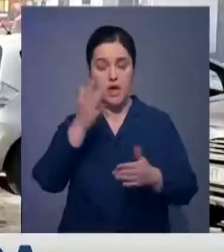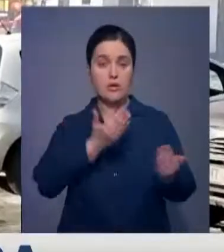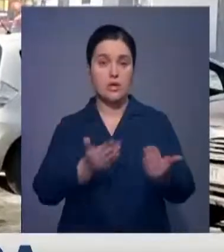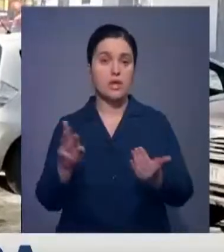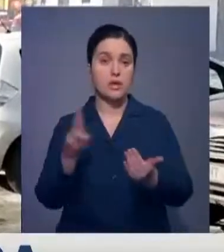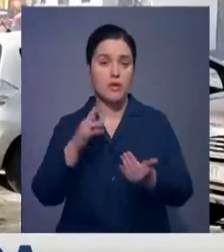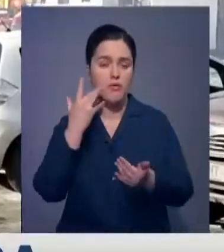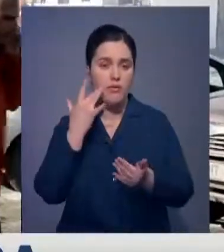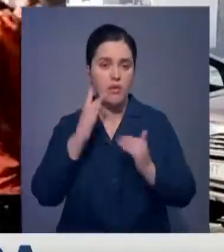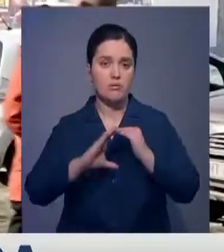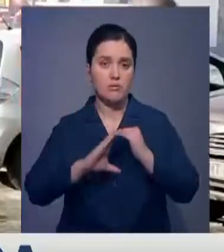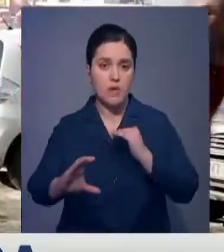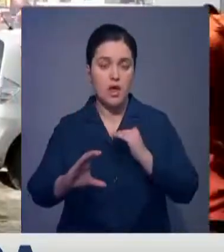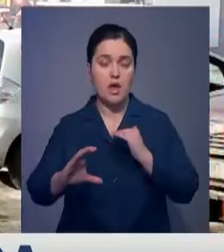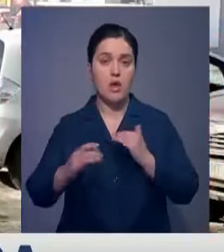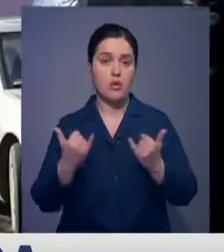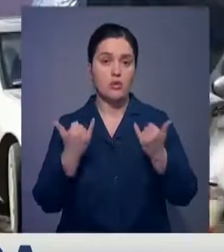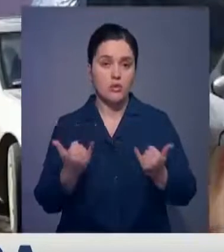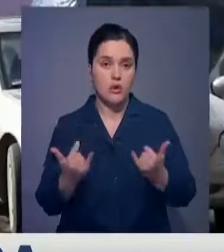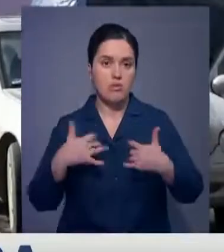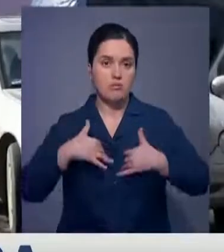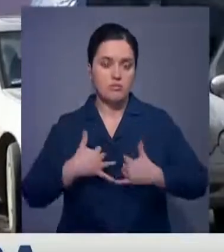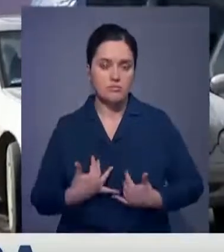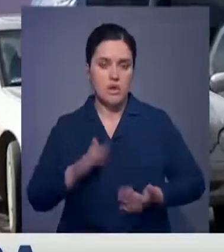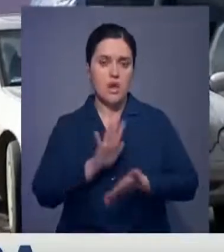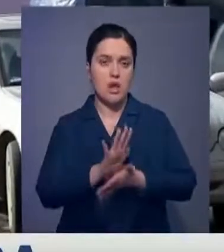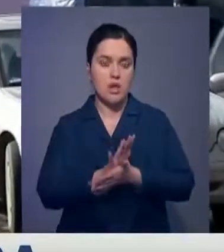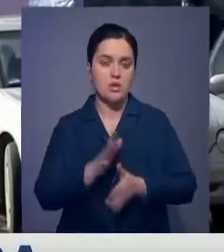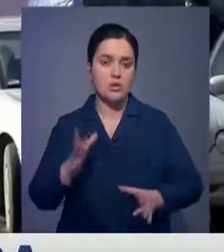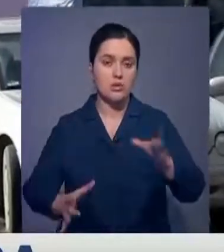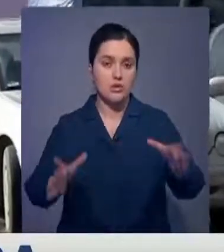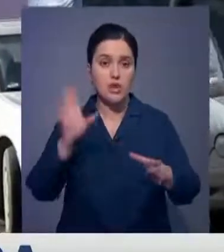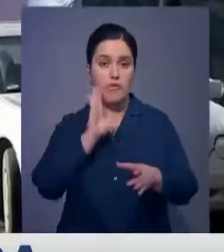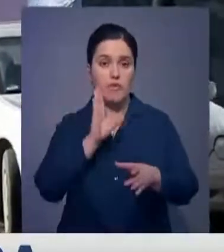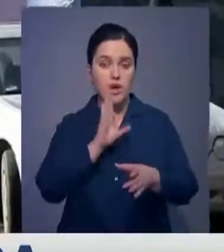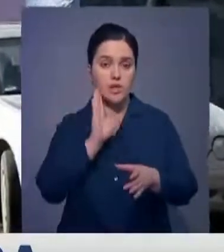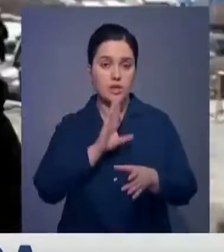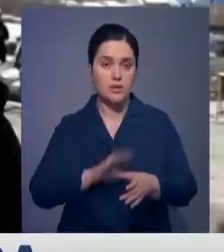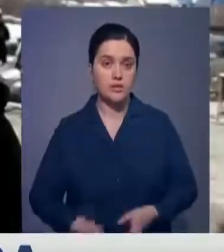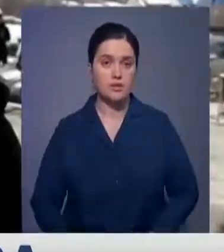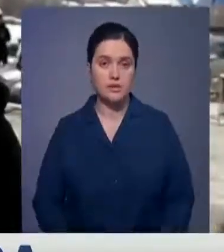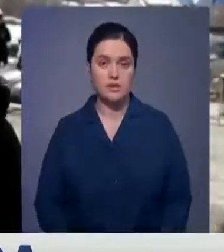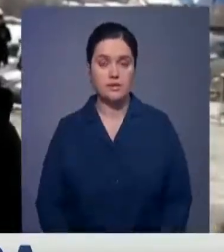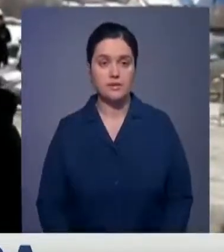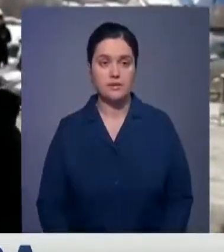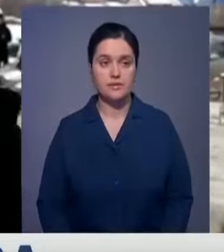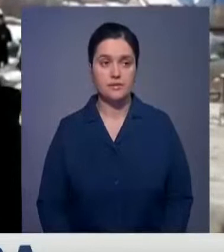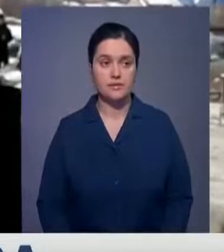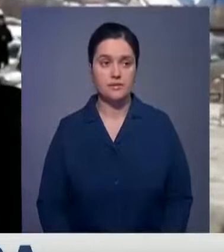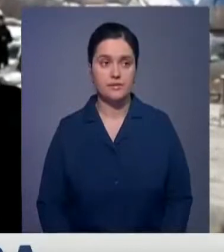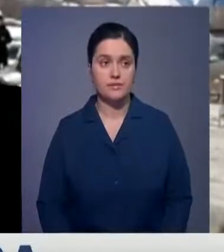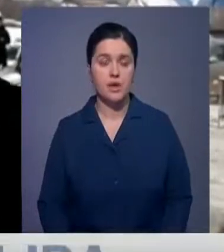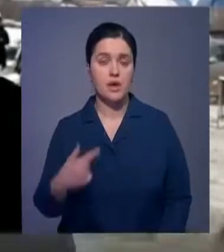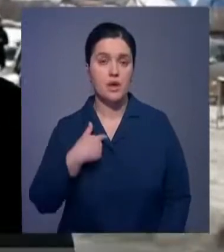здесь обычно снежная сказка. А сейчас мрачные горы, грязные лужи под ногами и разочарованные отдыхающие. Это я уроженка